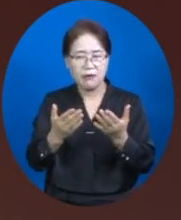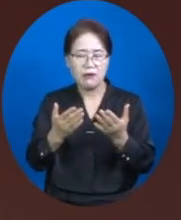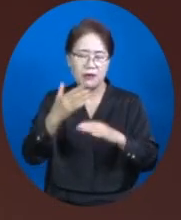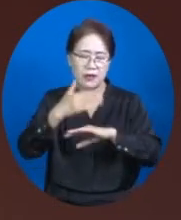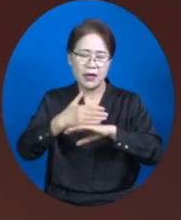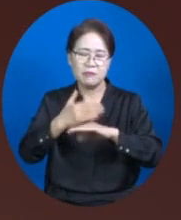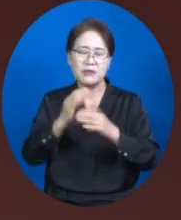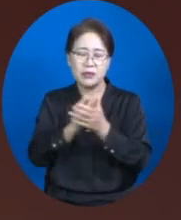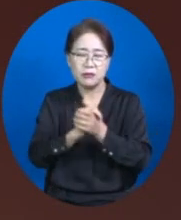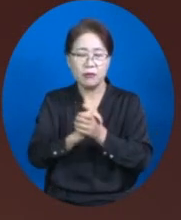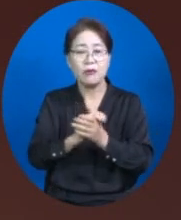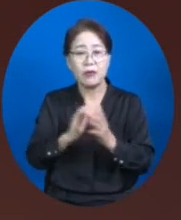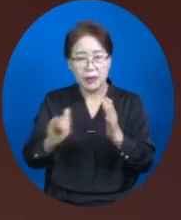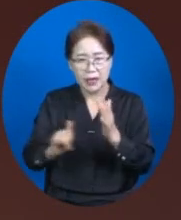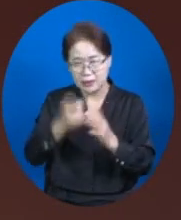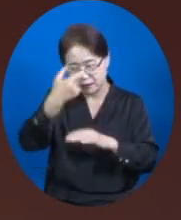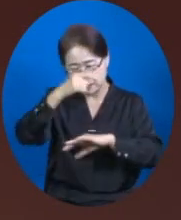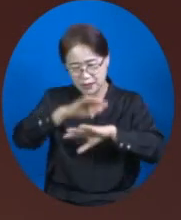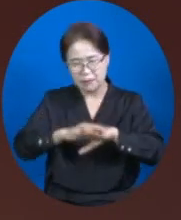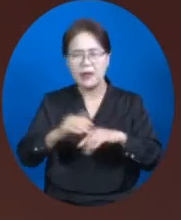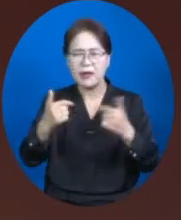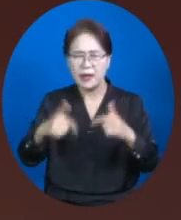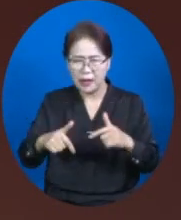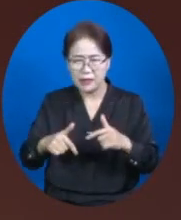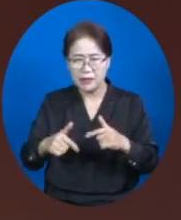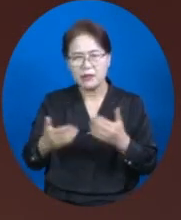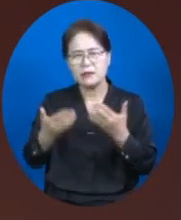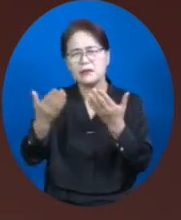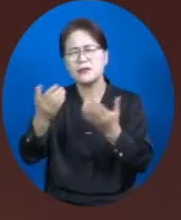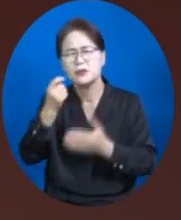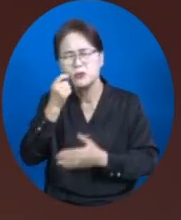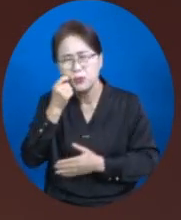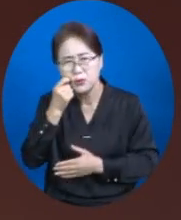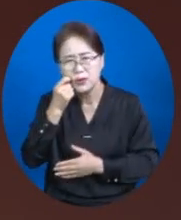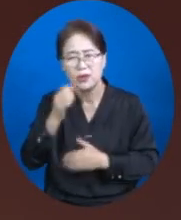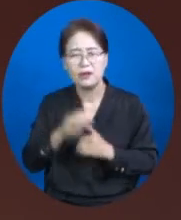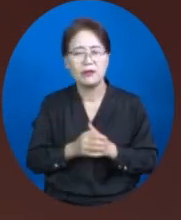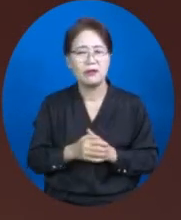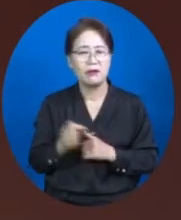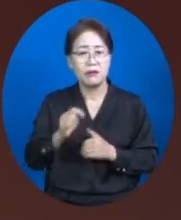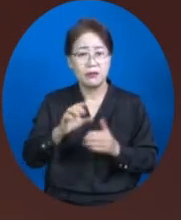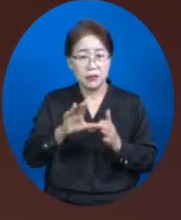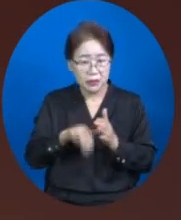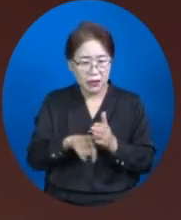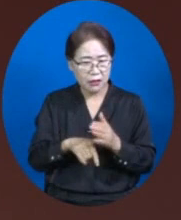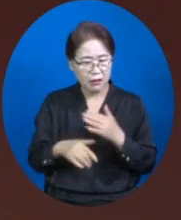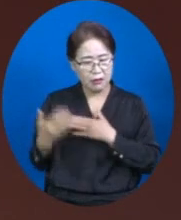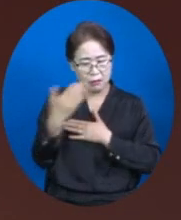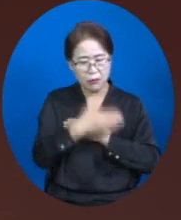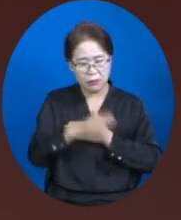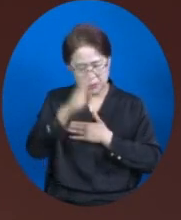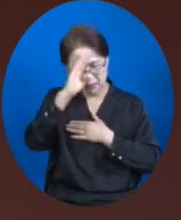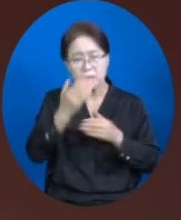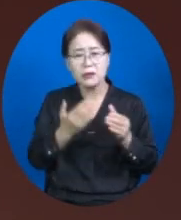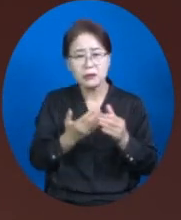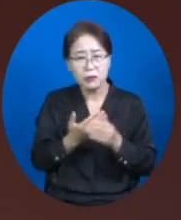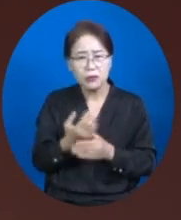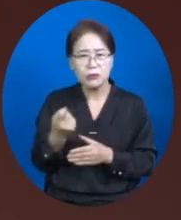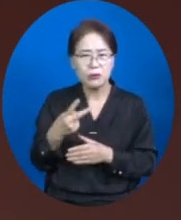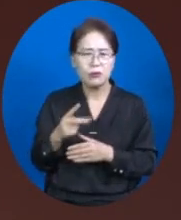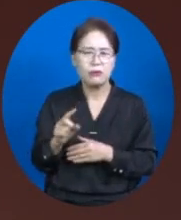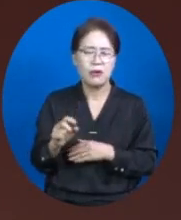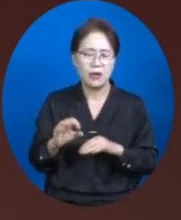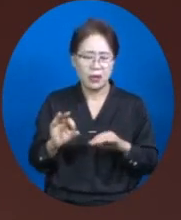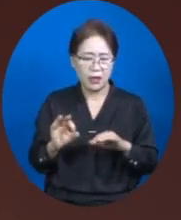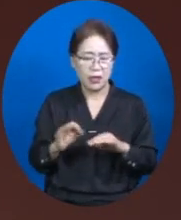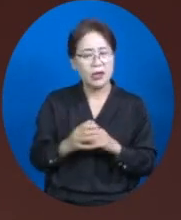기도를 드리는 가정예배 항상 드릴 수 있는게 아니라는 거예요 어느 한순간에 내 몸이 병든다든지 아니면